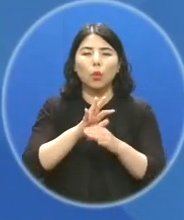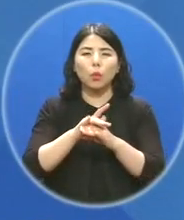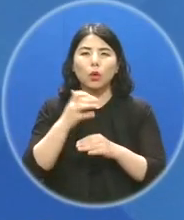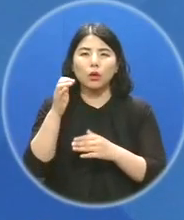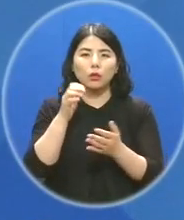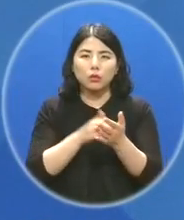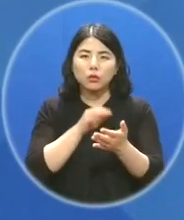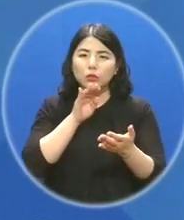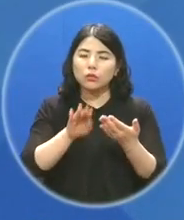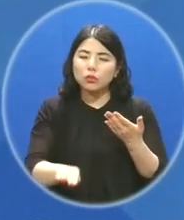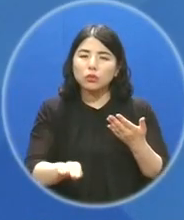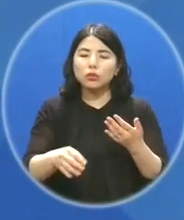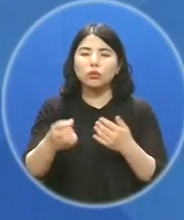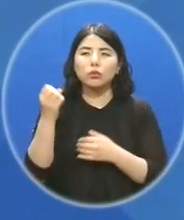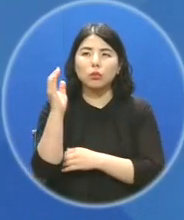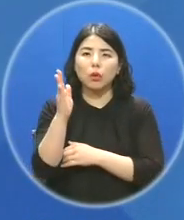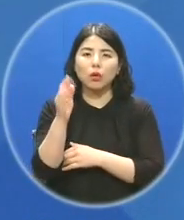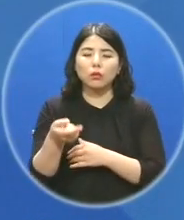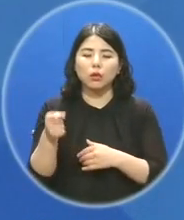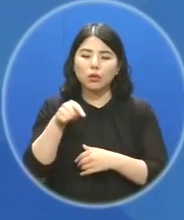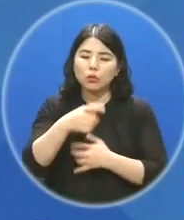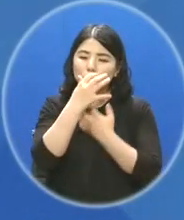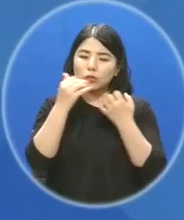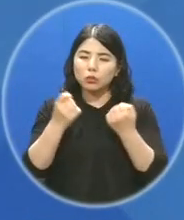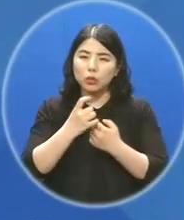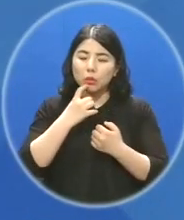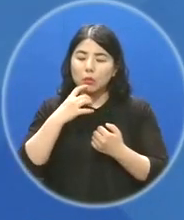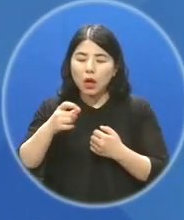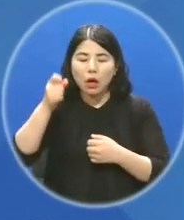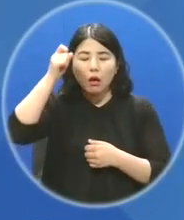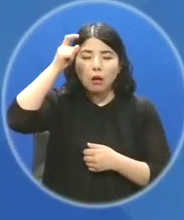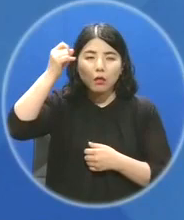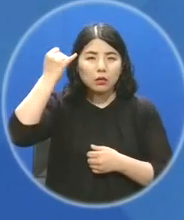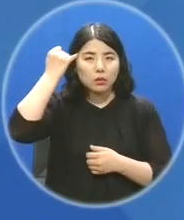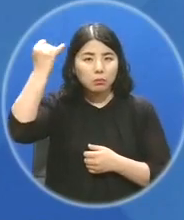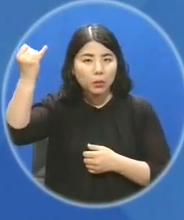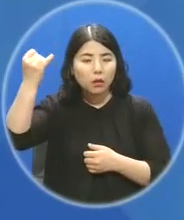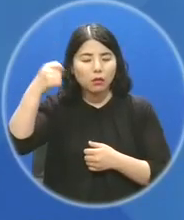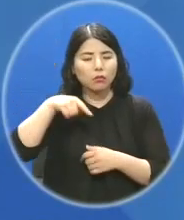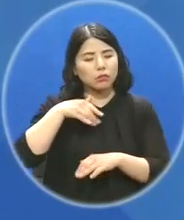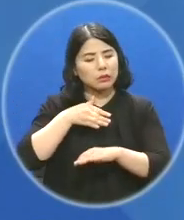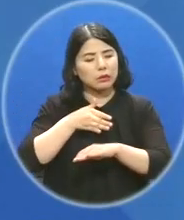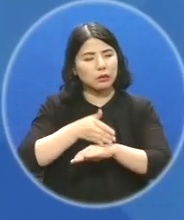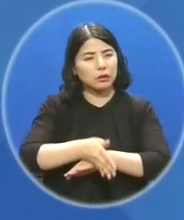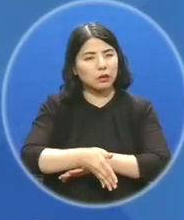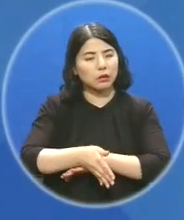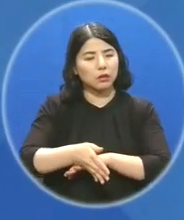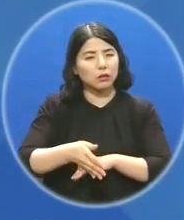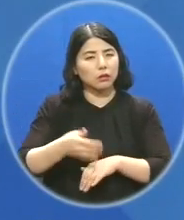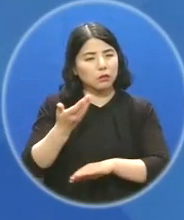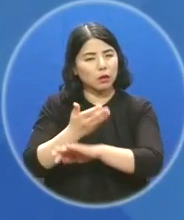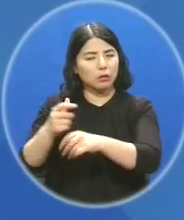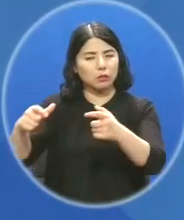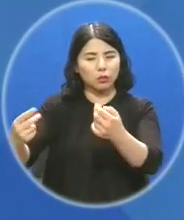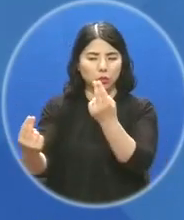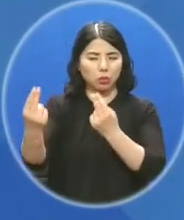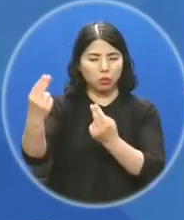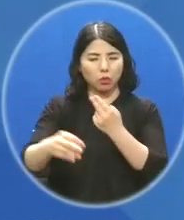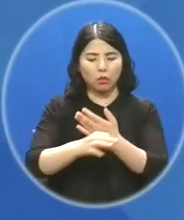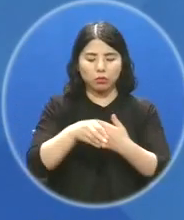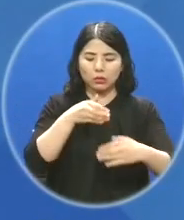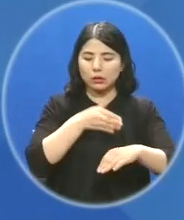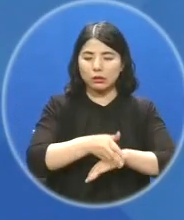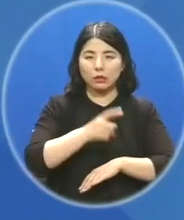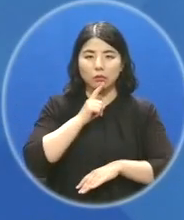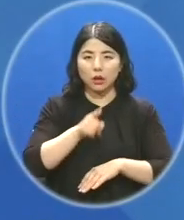코로나 시대를 얘기하는데 여기를 상징할 만한 좀 창의적인 정책 같은 것들의 발굴이 좀 늦는 거 아니야? 다른 지역에 비해서 이런 생각들을